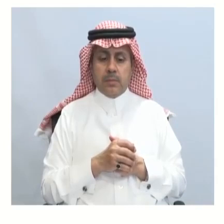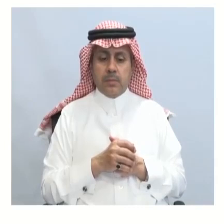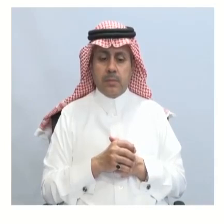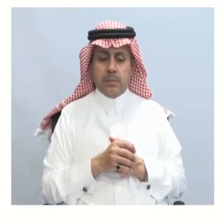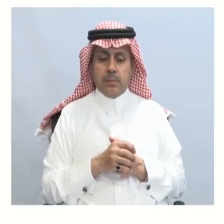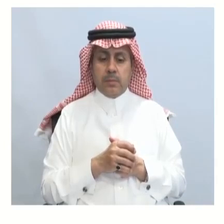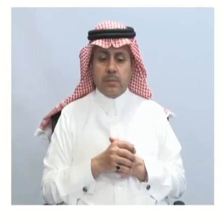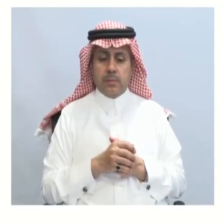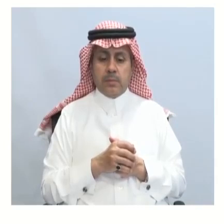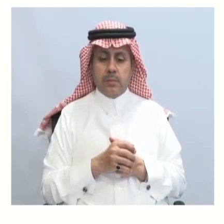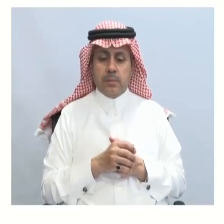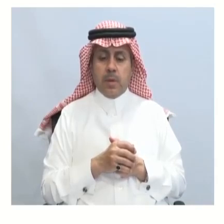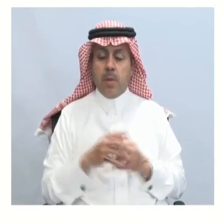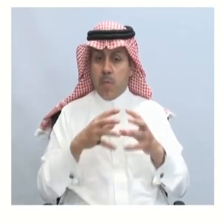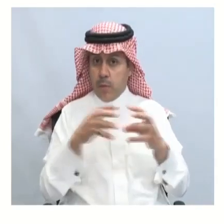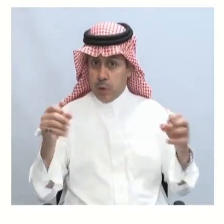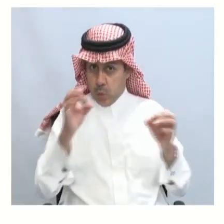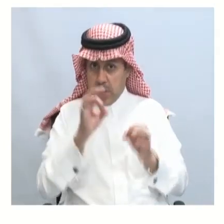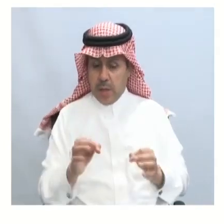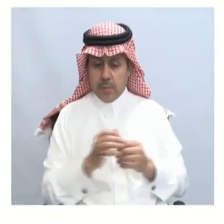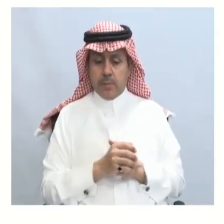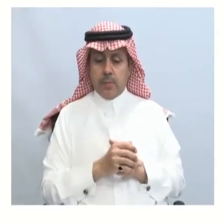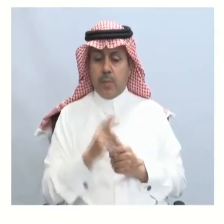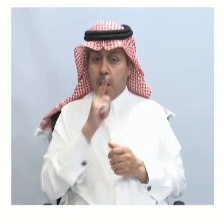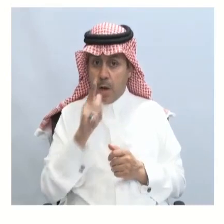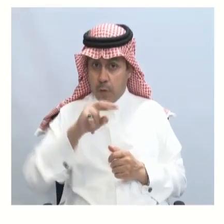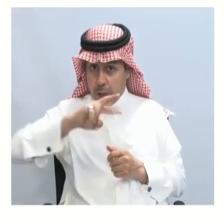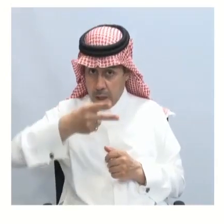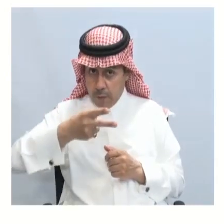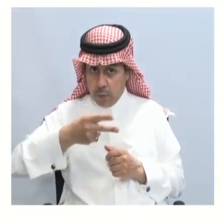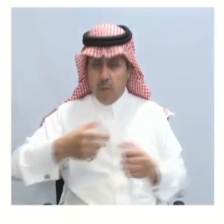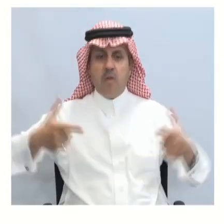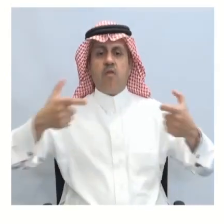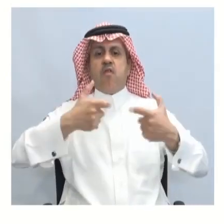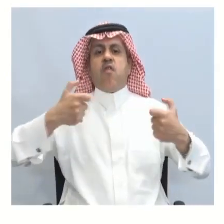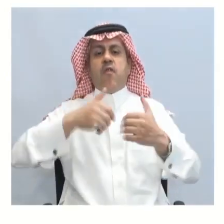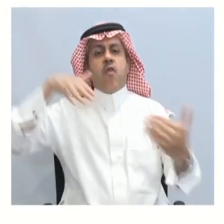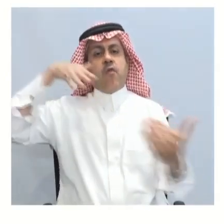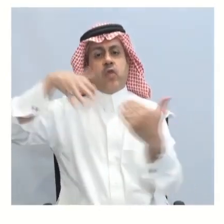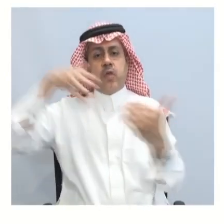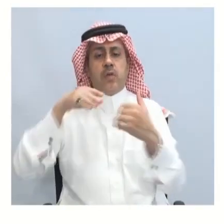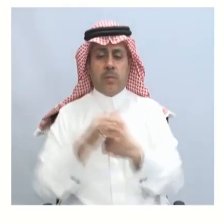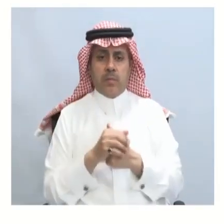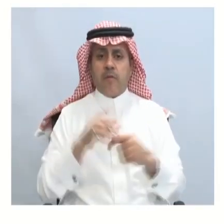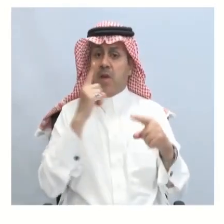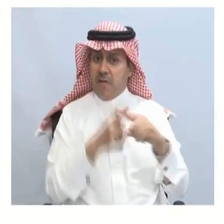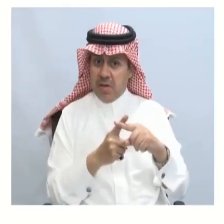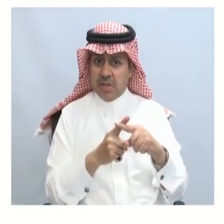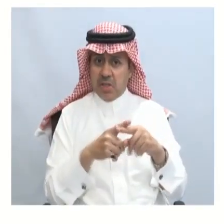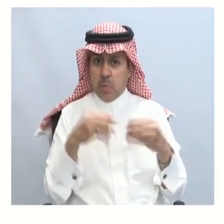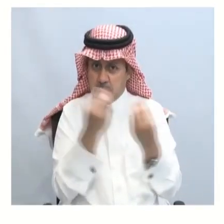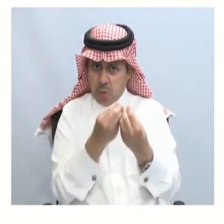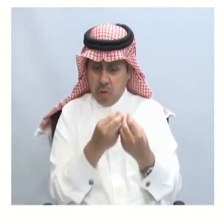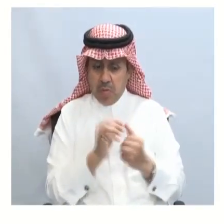كفر ماذا قال المفسرون قالوا اختلفوا فاقتتلوا فكفر الطائفه بزيغ عن دين الله